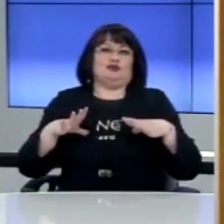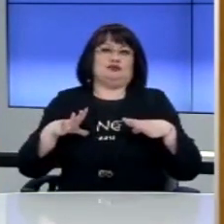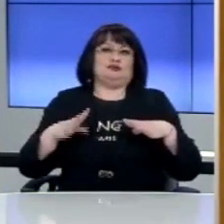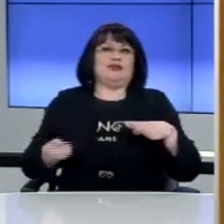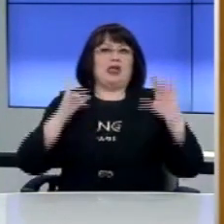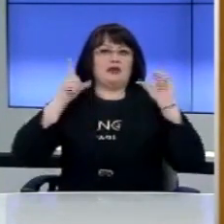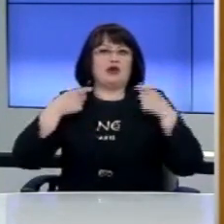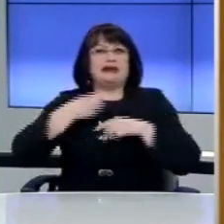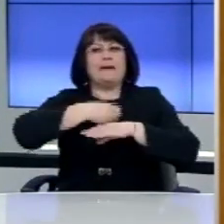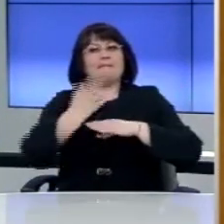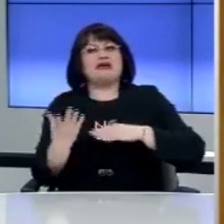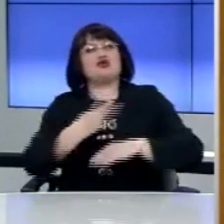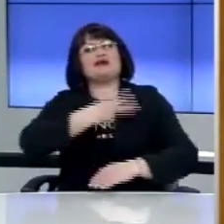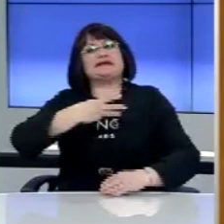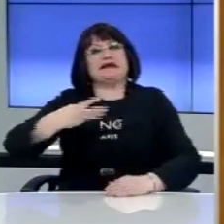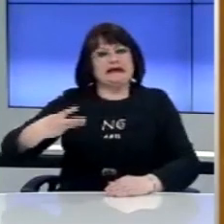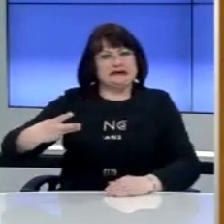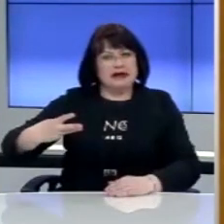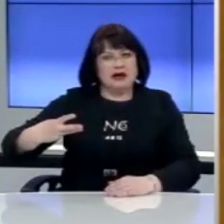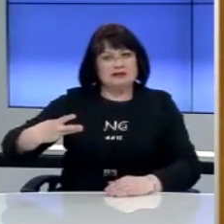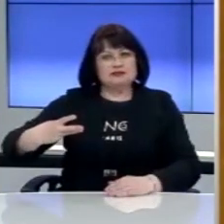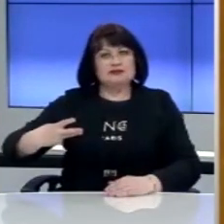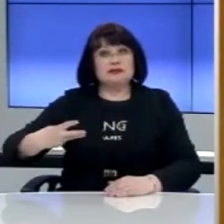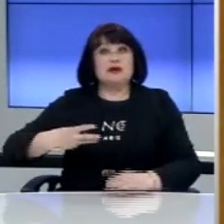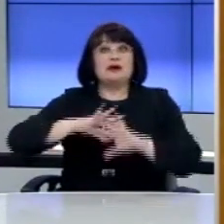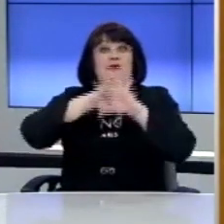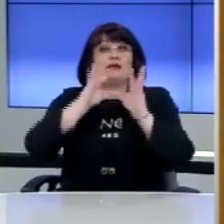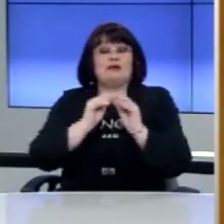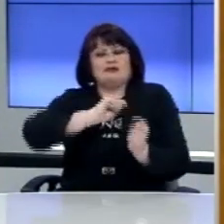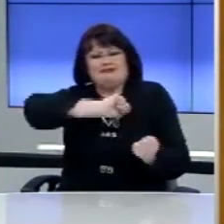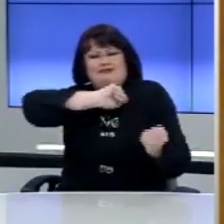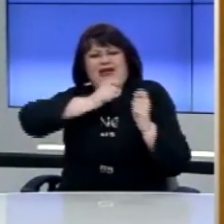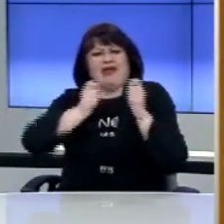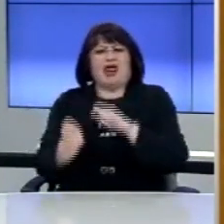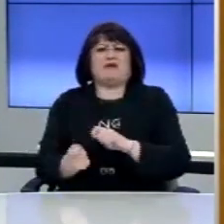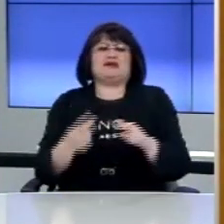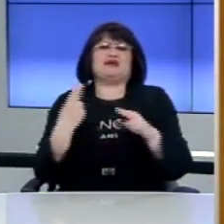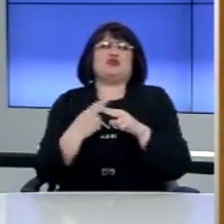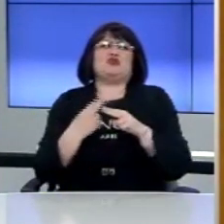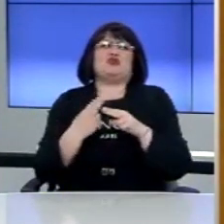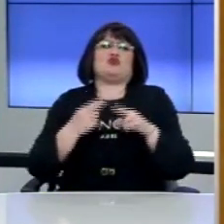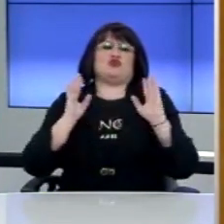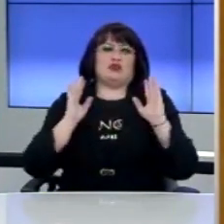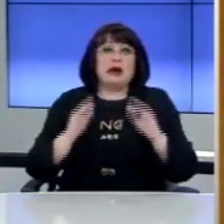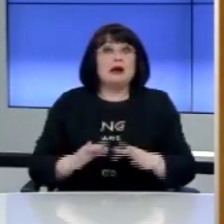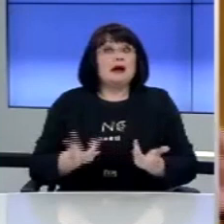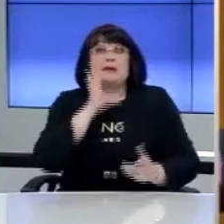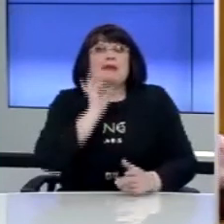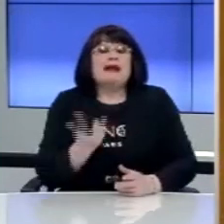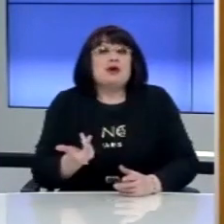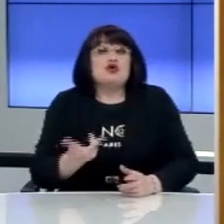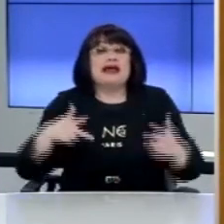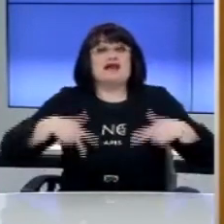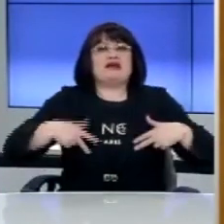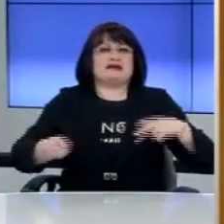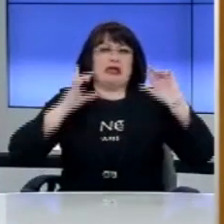Νέας Δημοκρατίας, ΠΑΣΟΚ, ΣΥΡΙΖΑ μια μεγάλη μεταρρύθμιση στο ασφαλιστικό. Στην πραγματικότητα, η κυβέρνηση